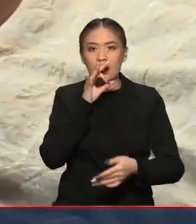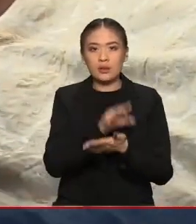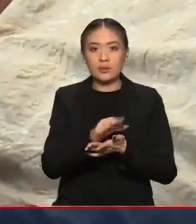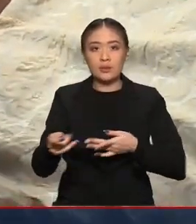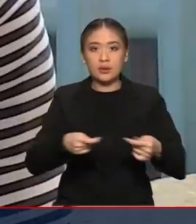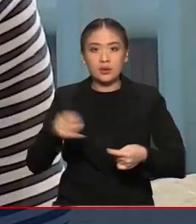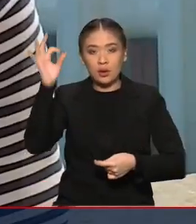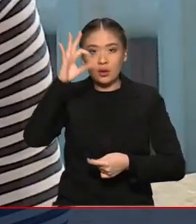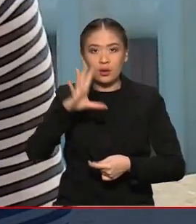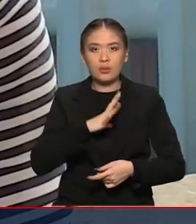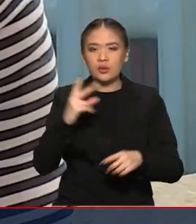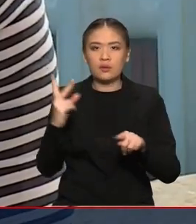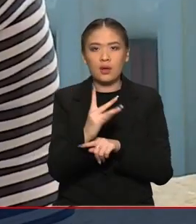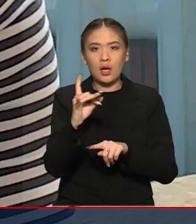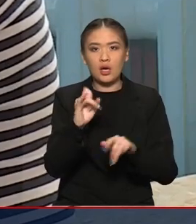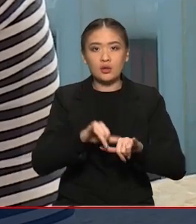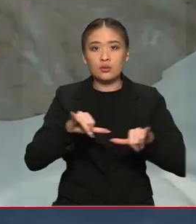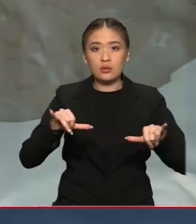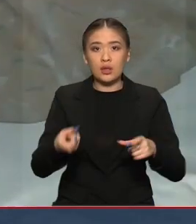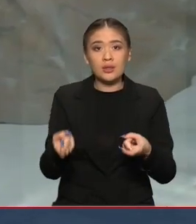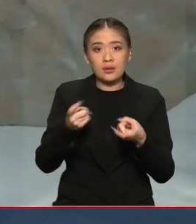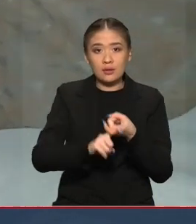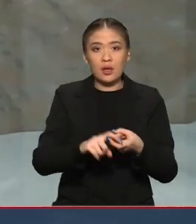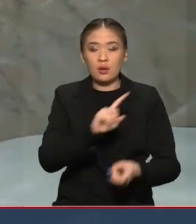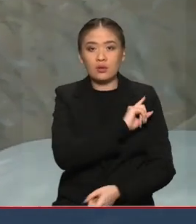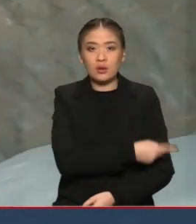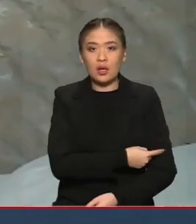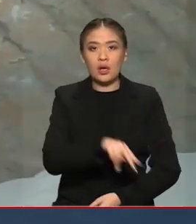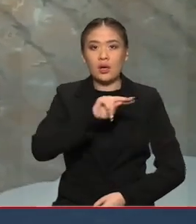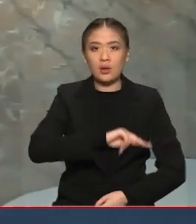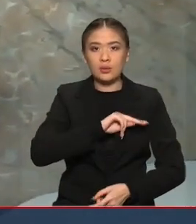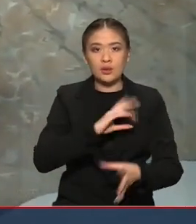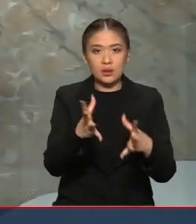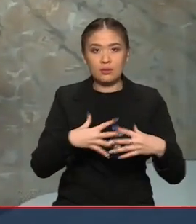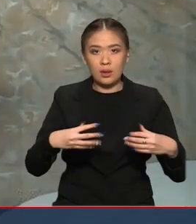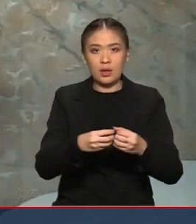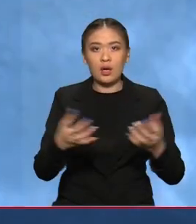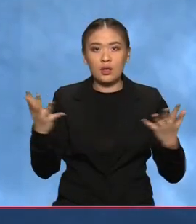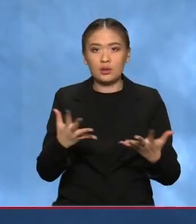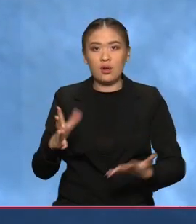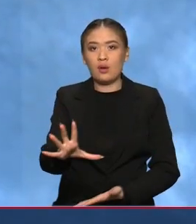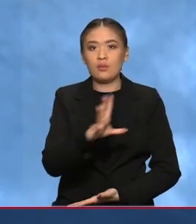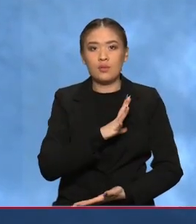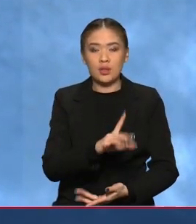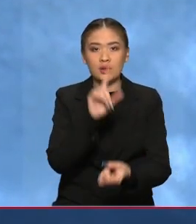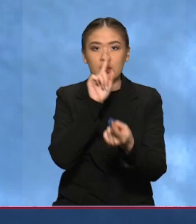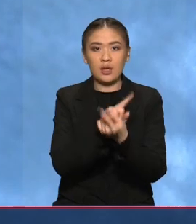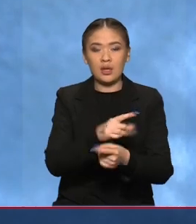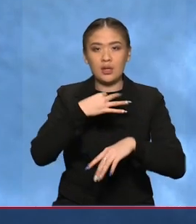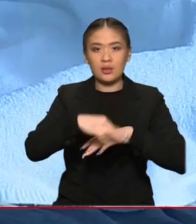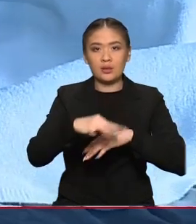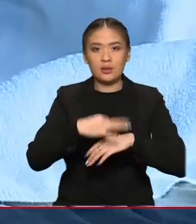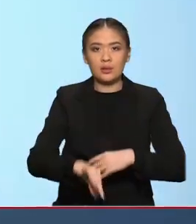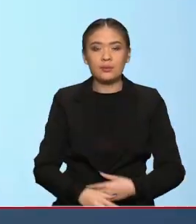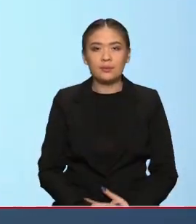аресту увеличилось в два раза в связи с этим усилена профилактическая работа с семьями в которых столкнулись с